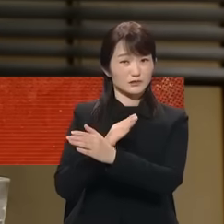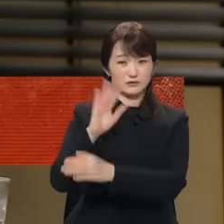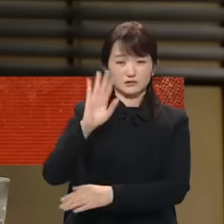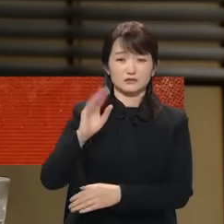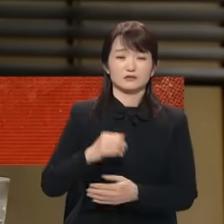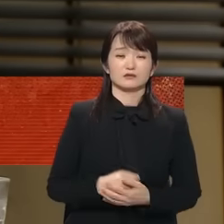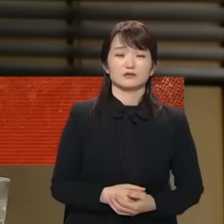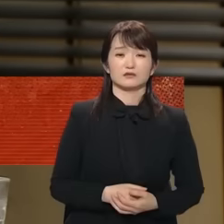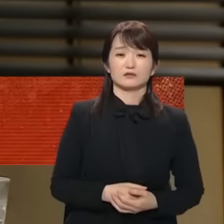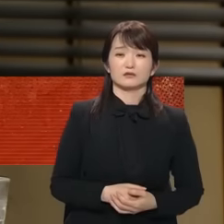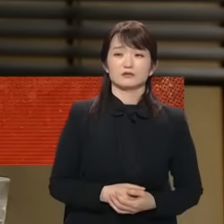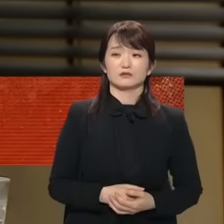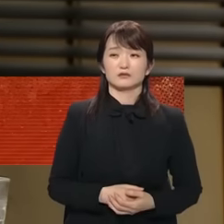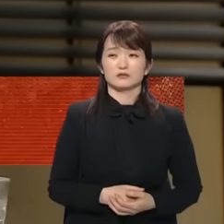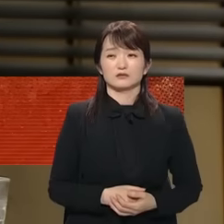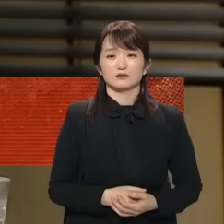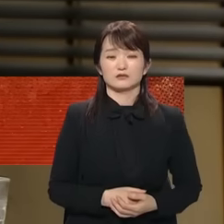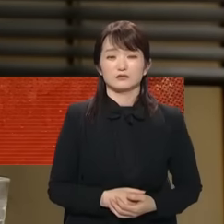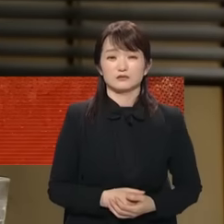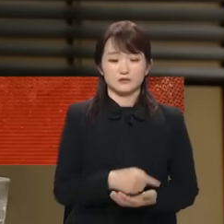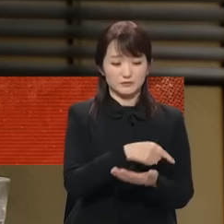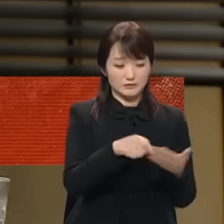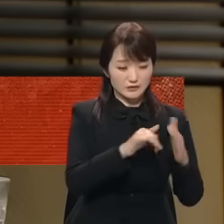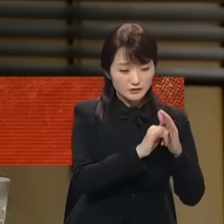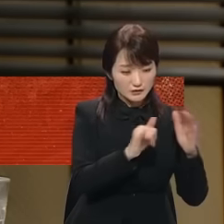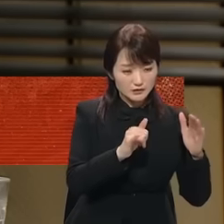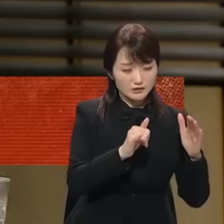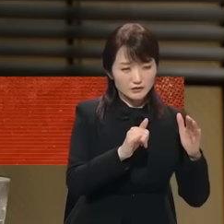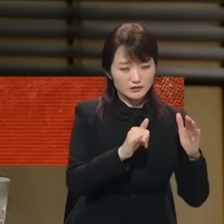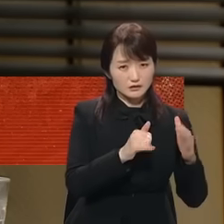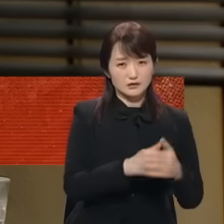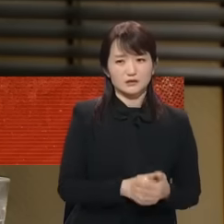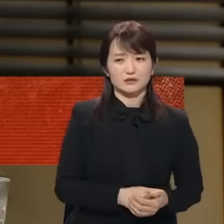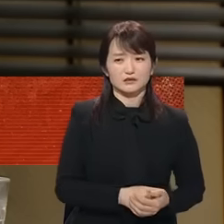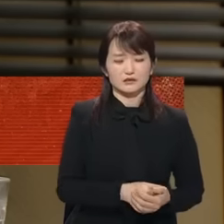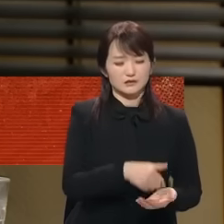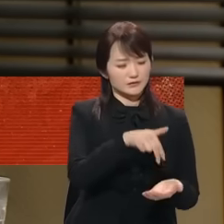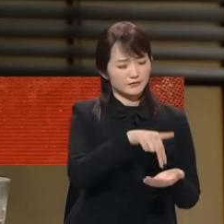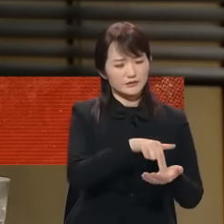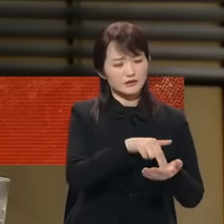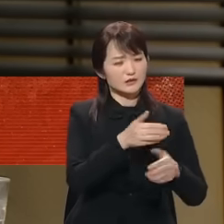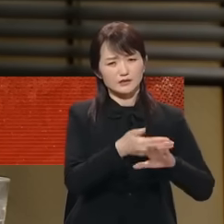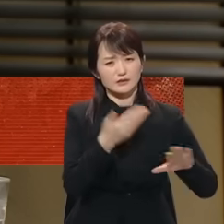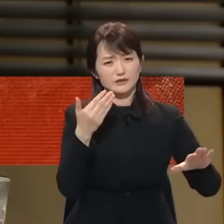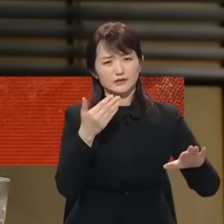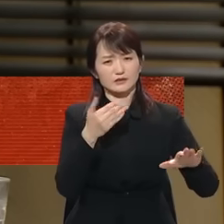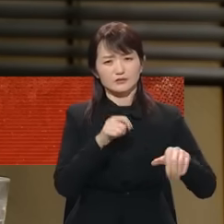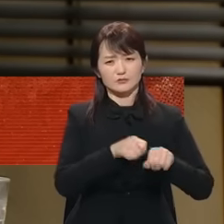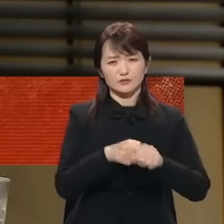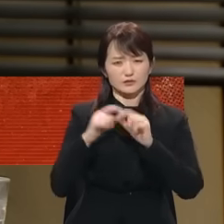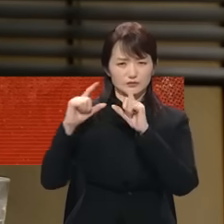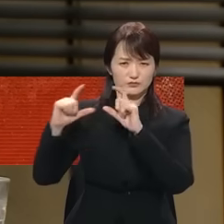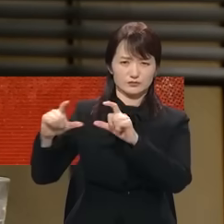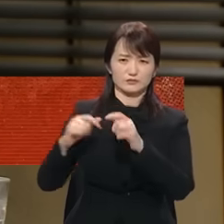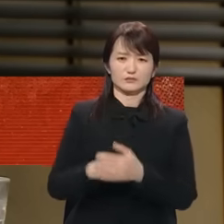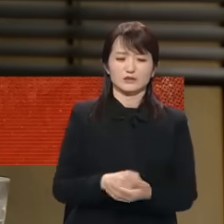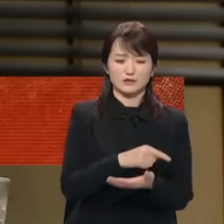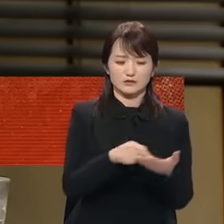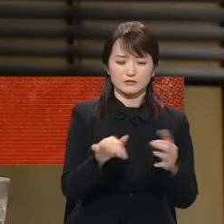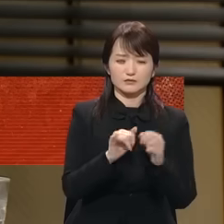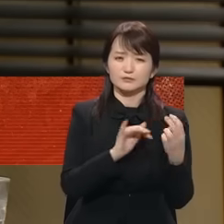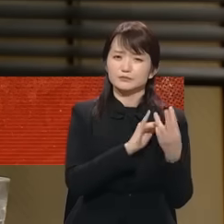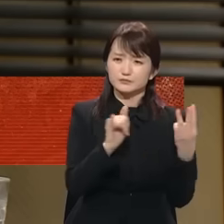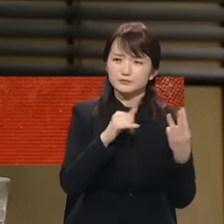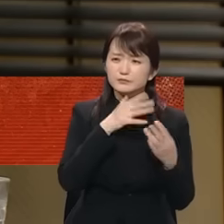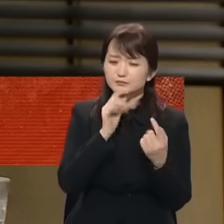예 그렇다 보니까 사실 유족의 감정과 맞지 않는 그런 판결이 나온 거 같은데 일단 피해자가 세 명이기 때문에 아무리